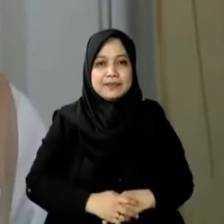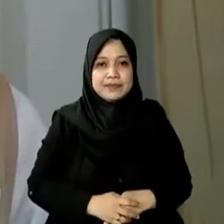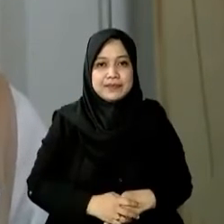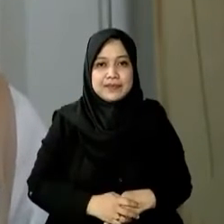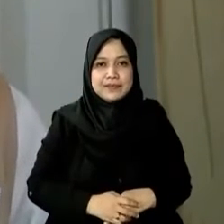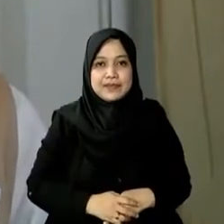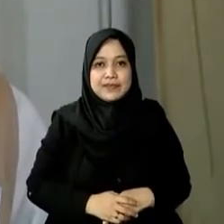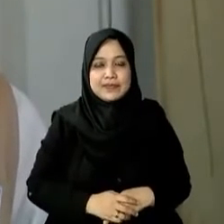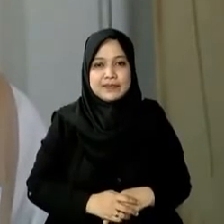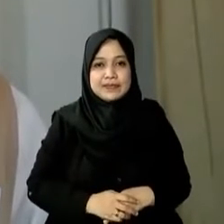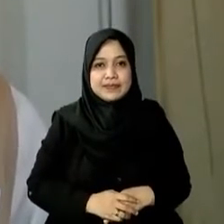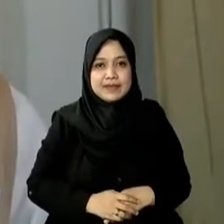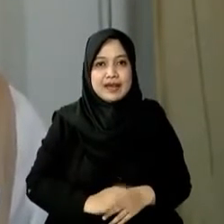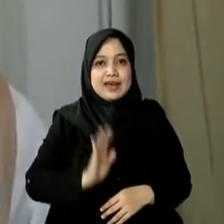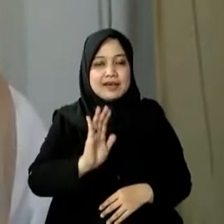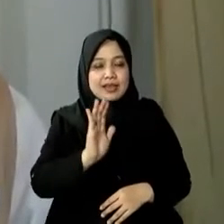kegiatan-kegiatan terkait